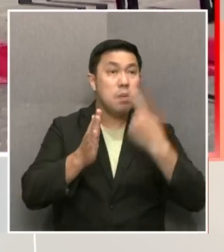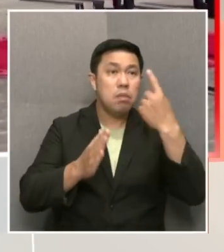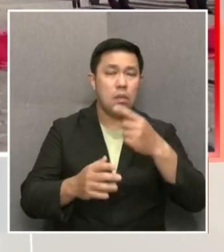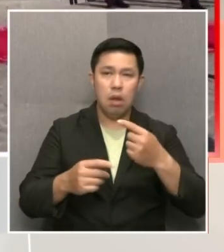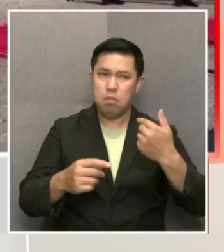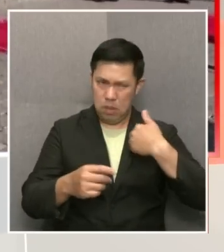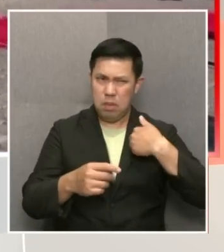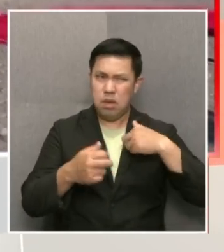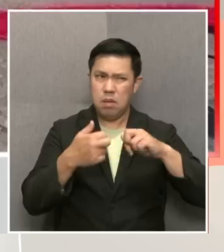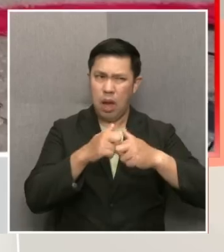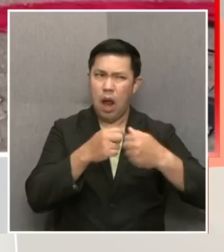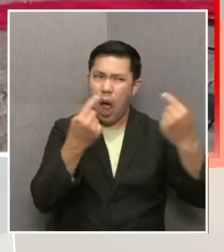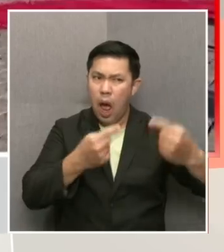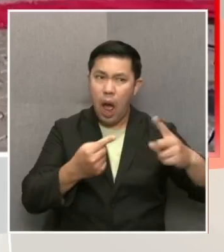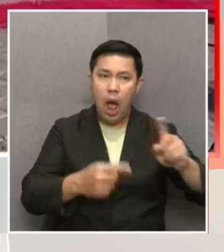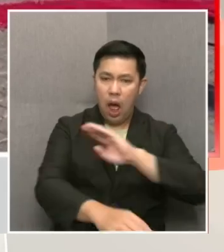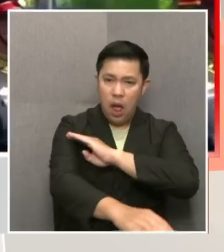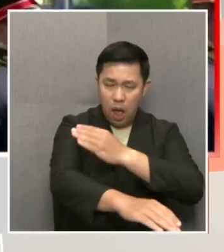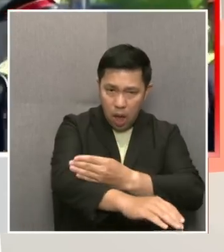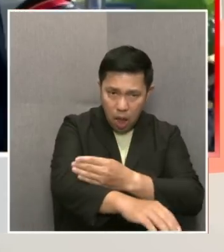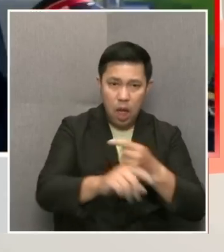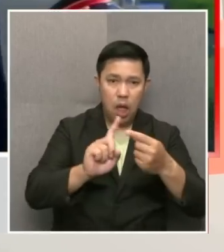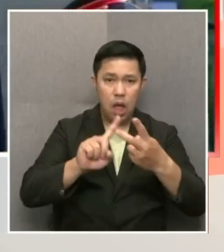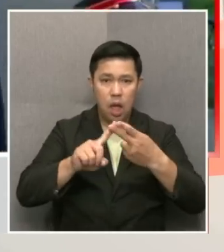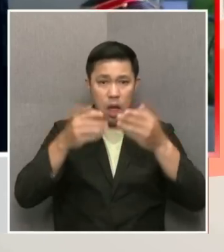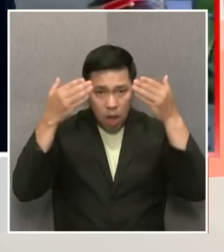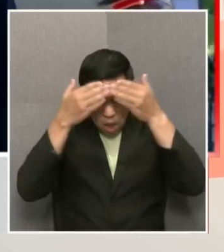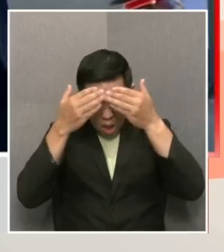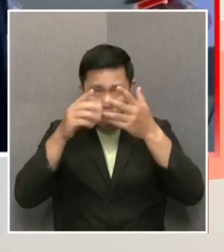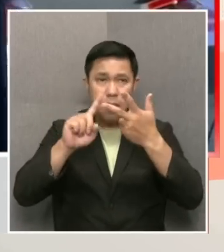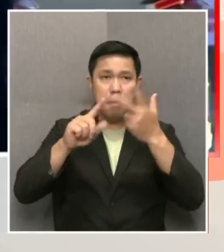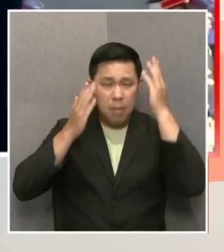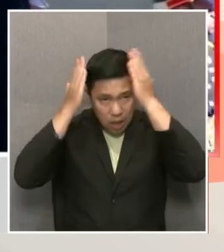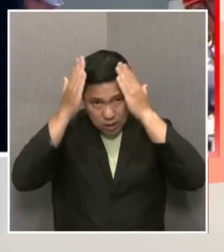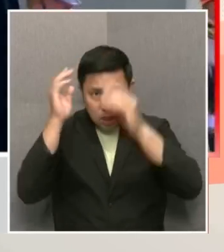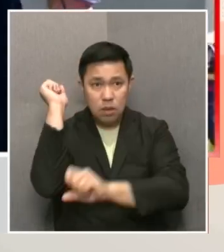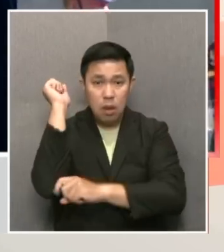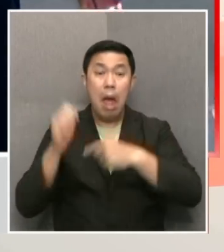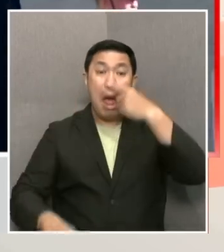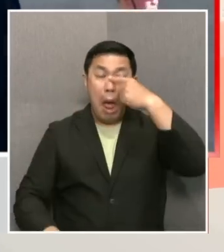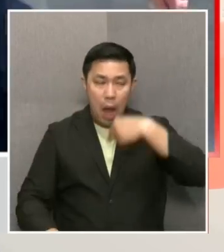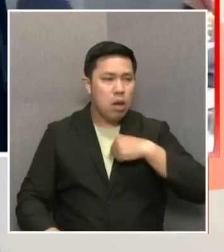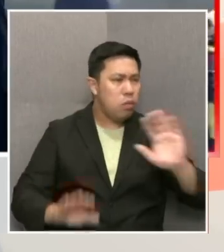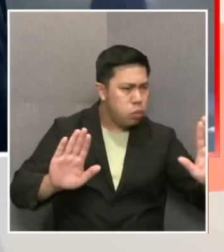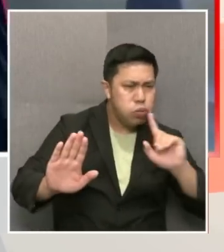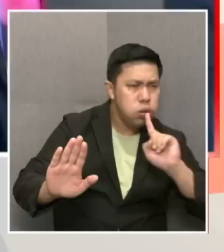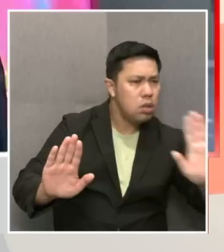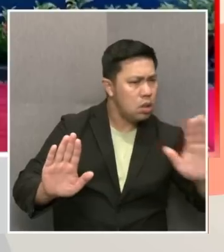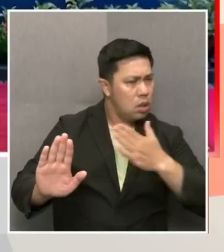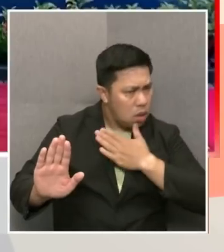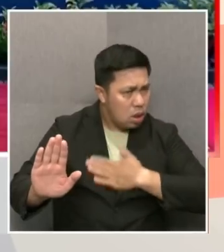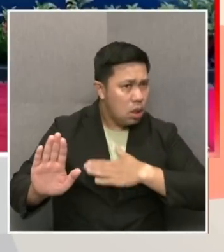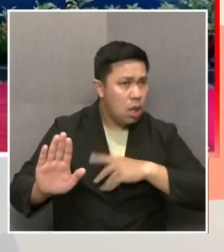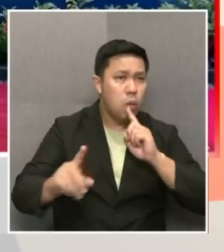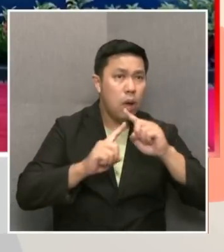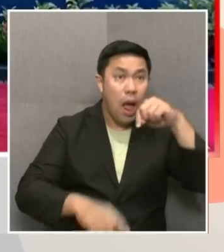ลาะเบาะแว้งทำสงครามกันระหว่างฟิลิปปินส์อินโดนีเซียมาเลเซียสิงคโปร์นะครับก็มีไทยเนี่ยครับไปเจรจาไก่เกลี่ยที่บางแสน